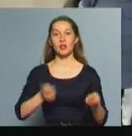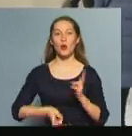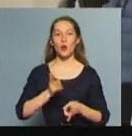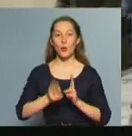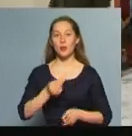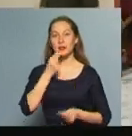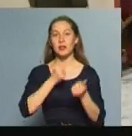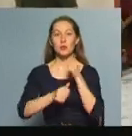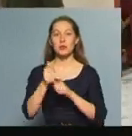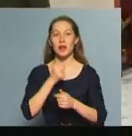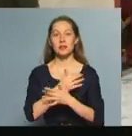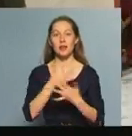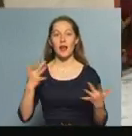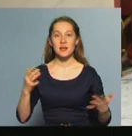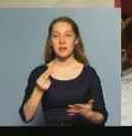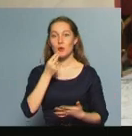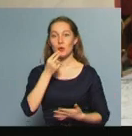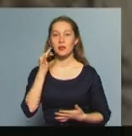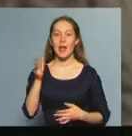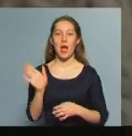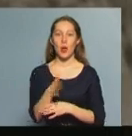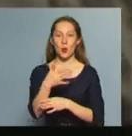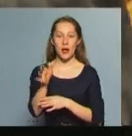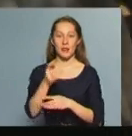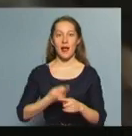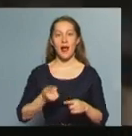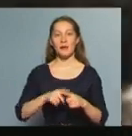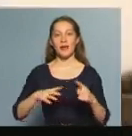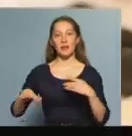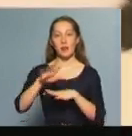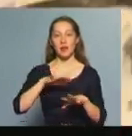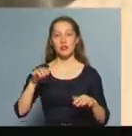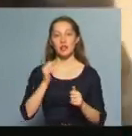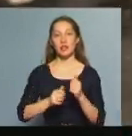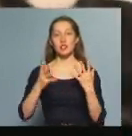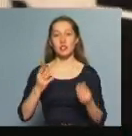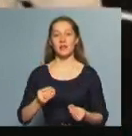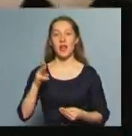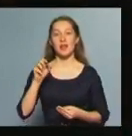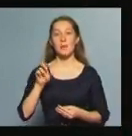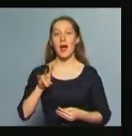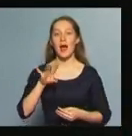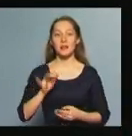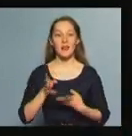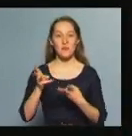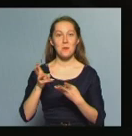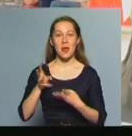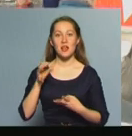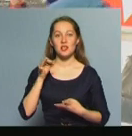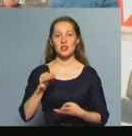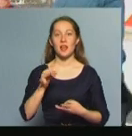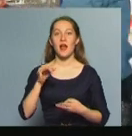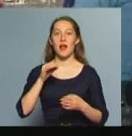дегустацией национальных блюд и народные гуляния. А на этноплощадке ежедневно пекут табани в печи и заваривают травяной